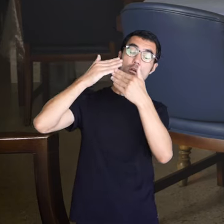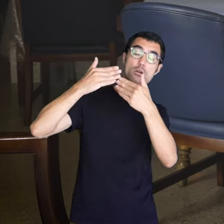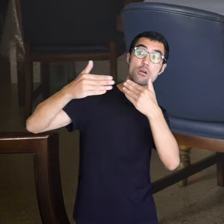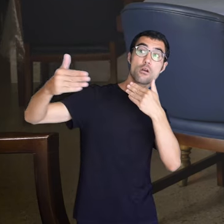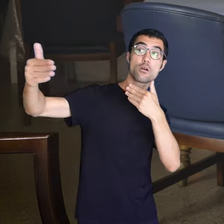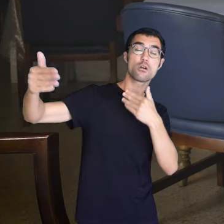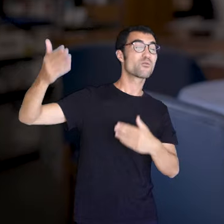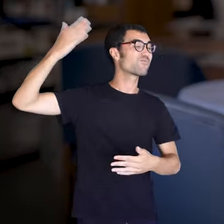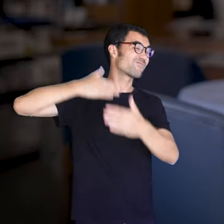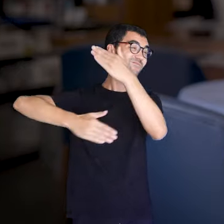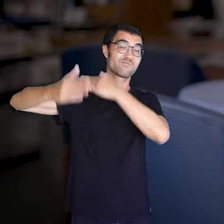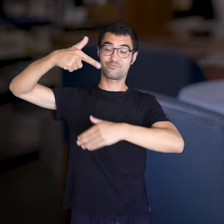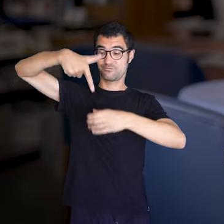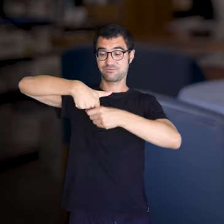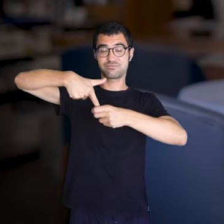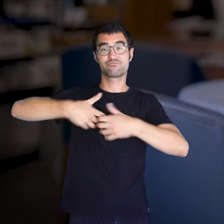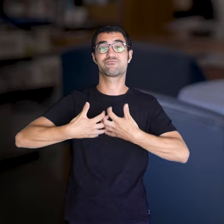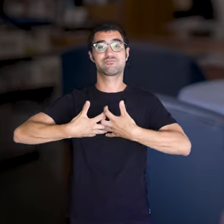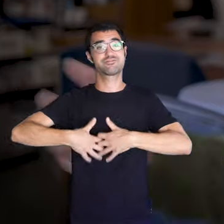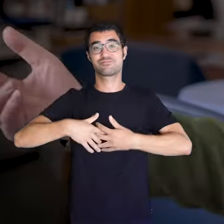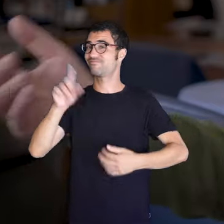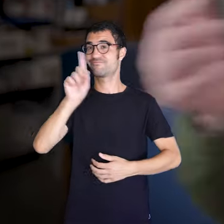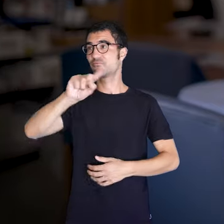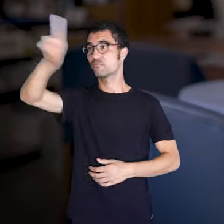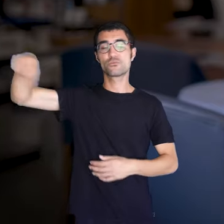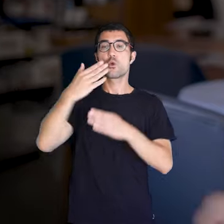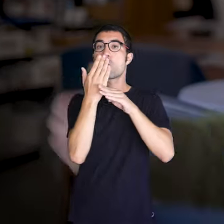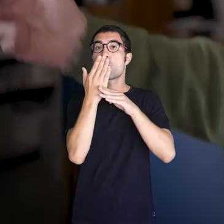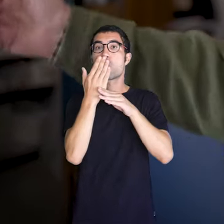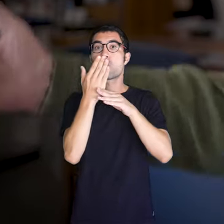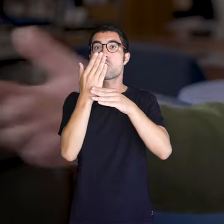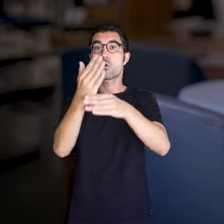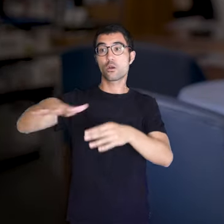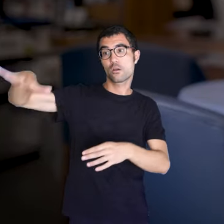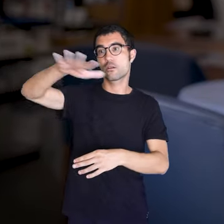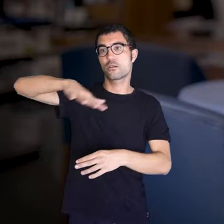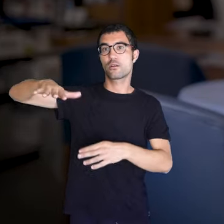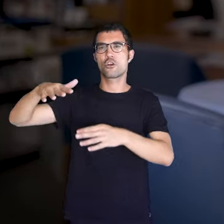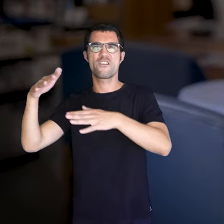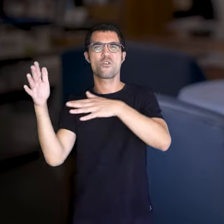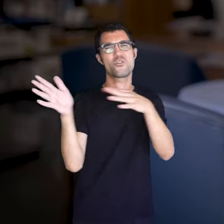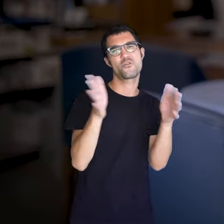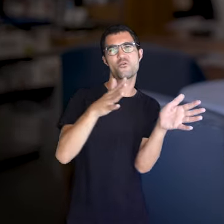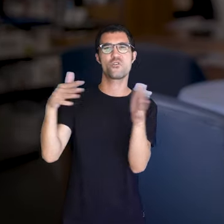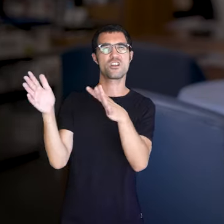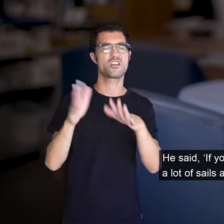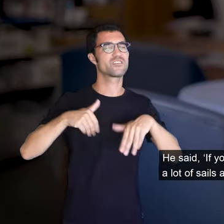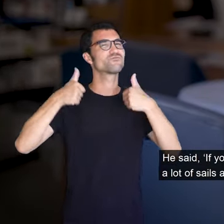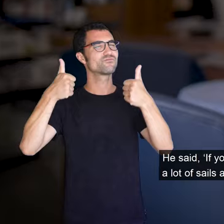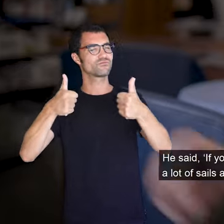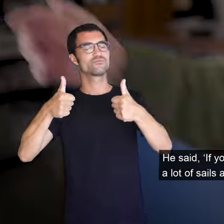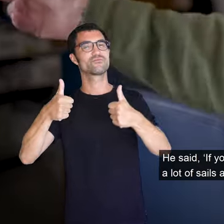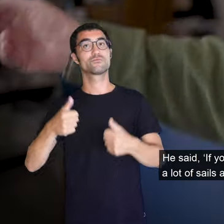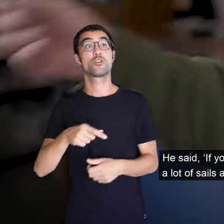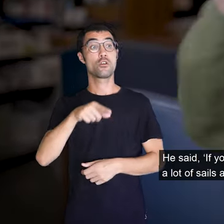de gasoil o benzina. Sortien de la bola perquè sempre tenien el vent que els ajudava.